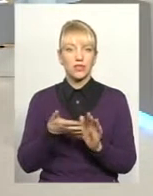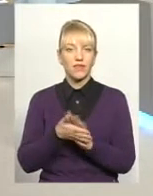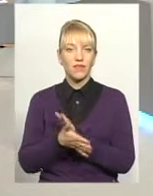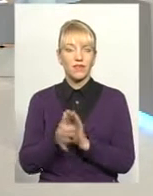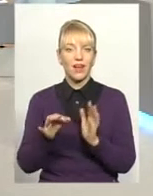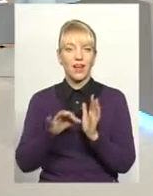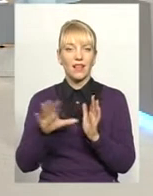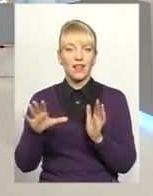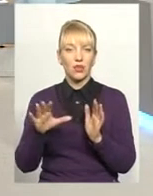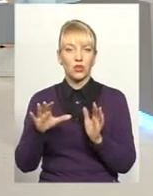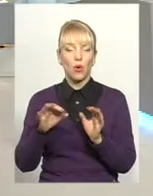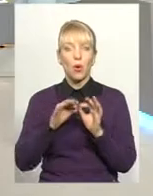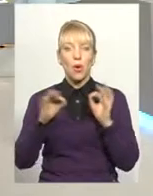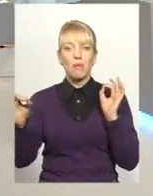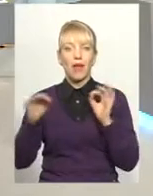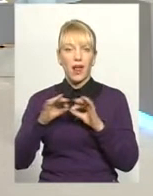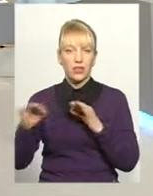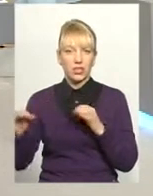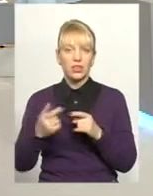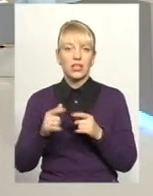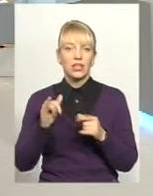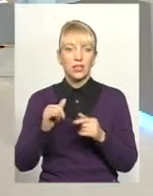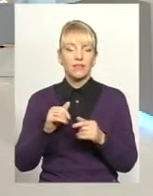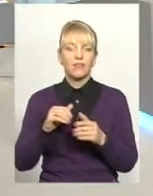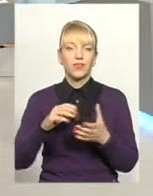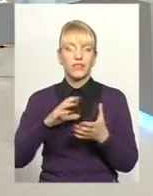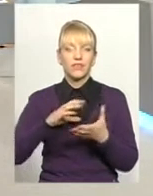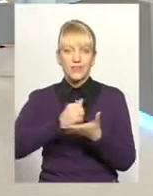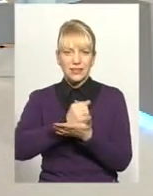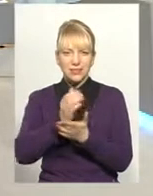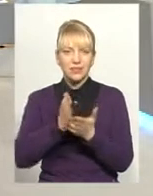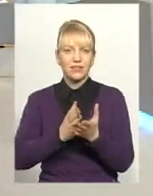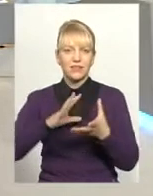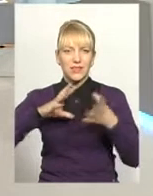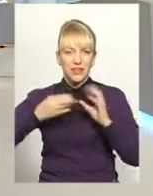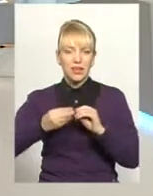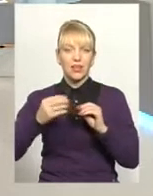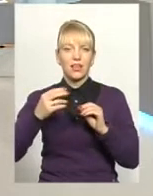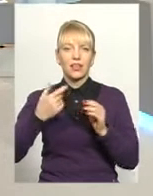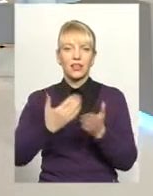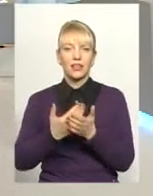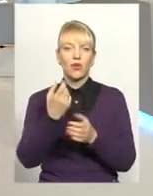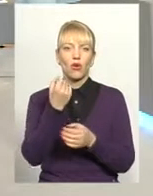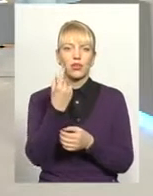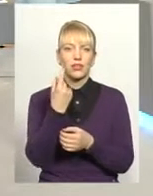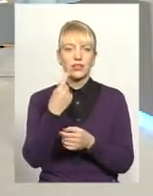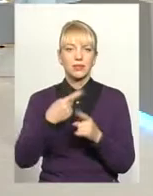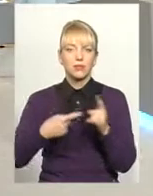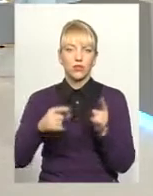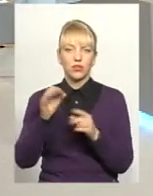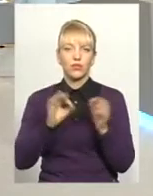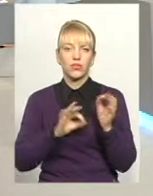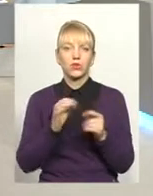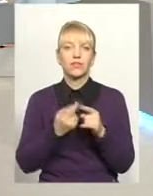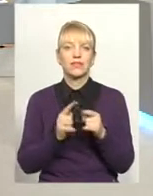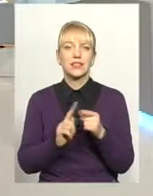в цілому по країні, по об'єднаній енергосистемі, склали, значить, 11,5%. Це